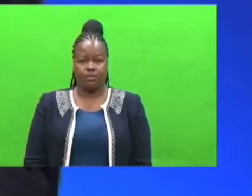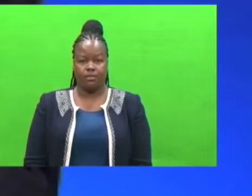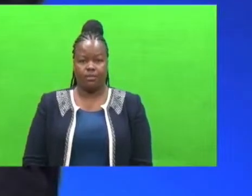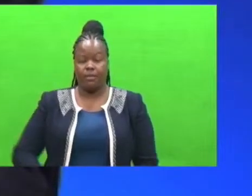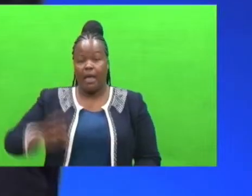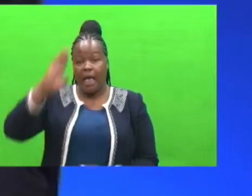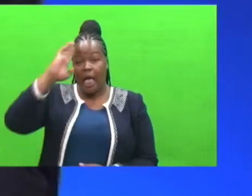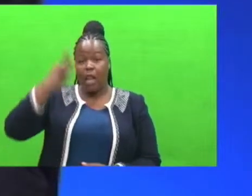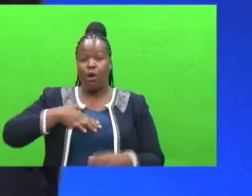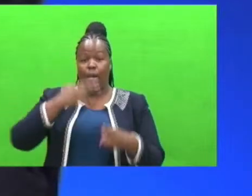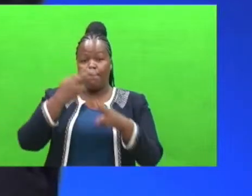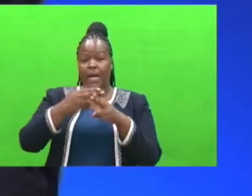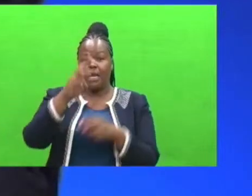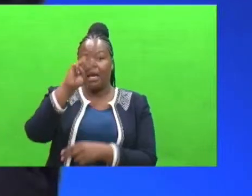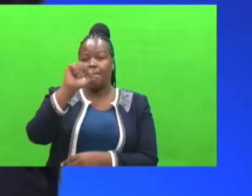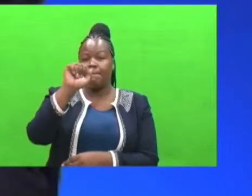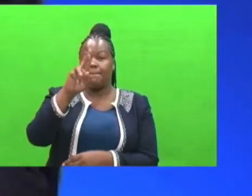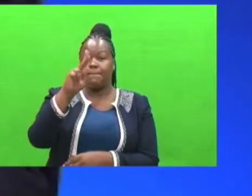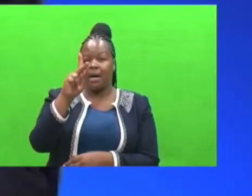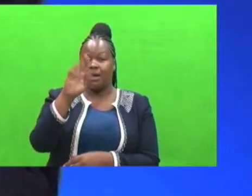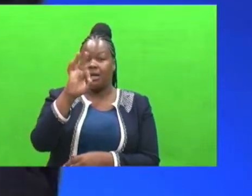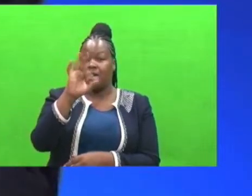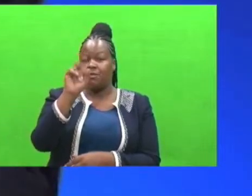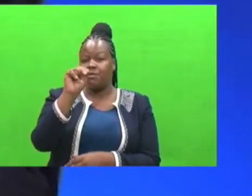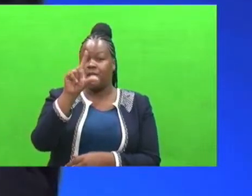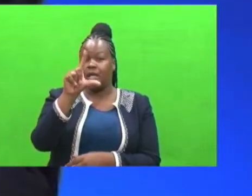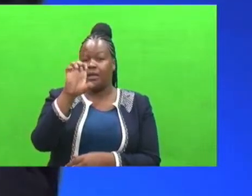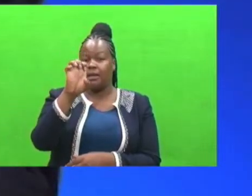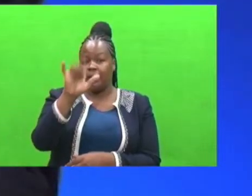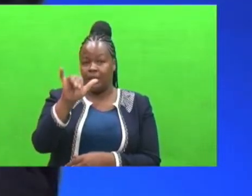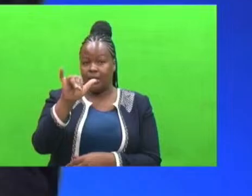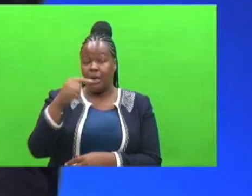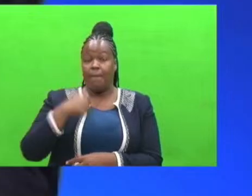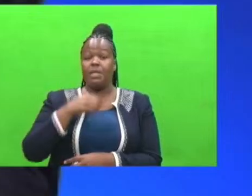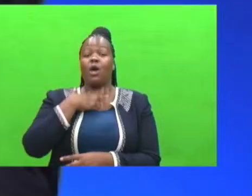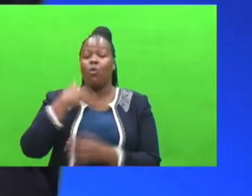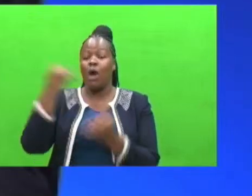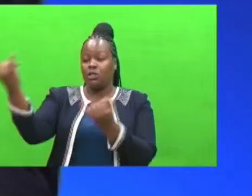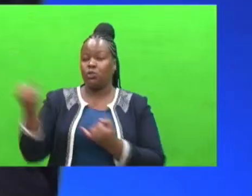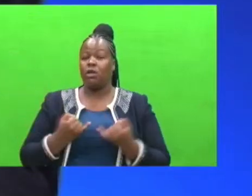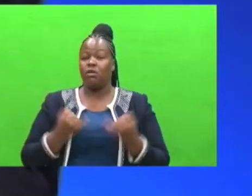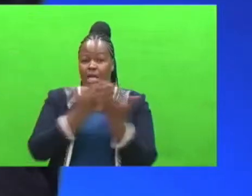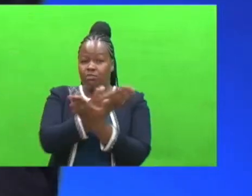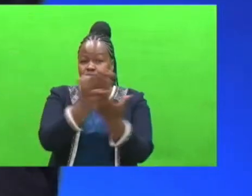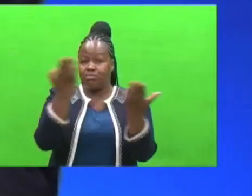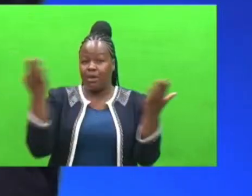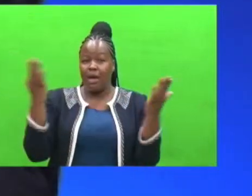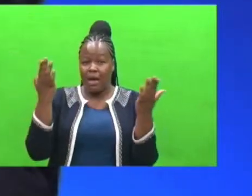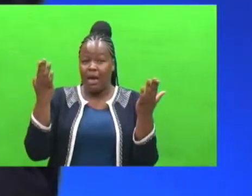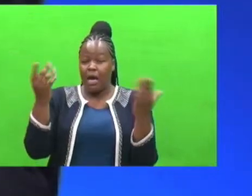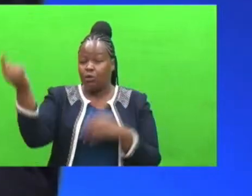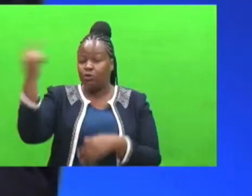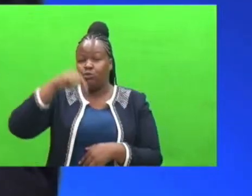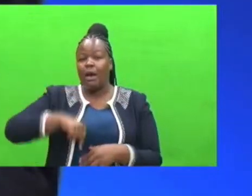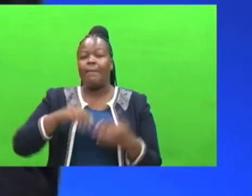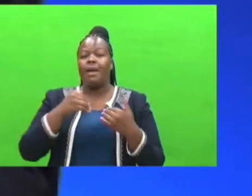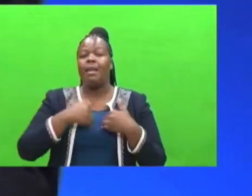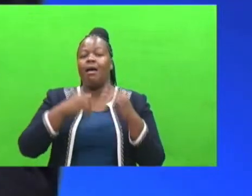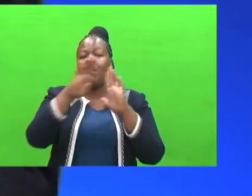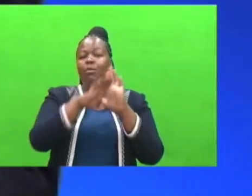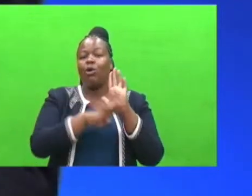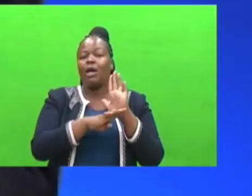Hi, I'm Mark Finley, and I'd like to invite you to attend our series of evangelistic